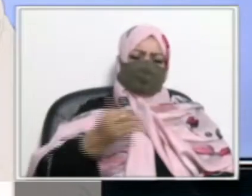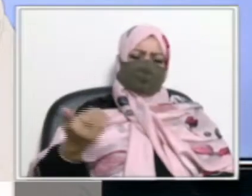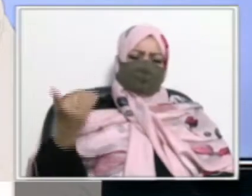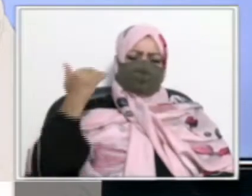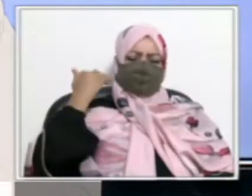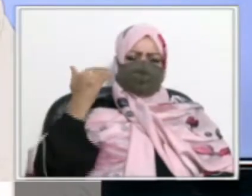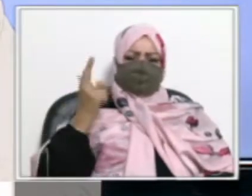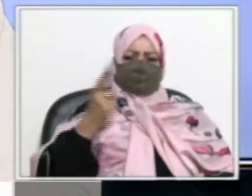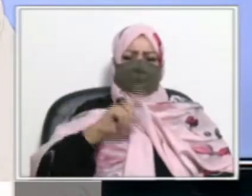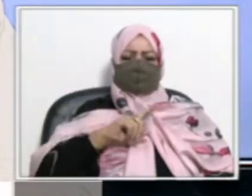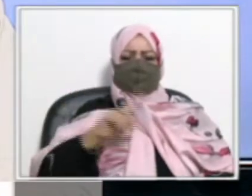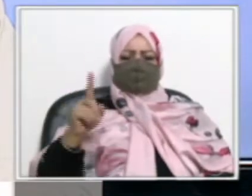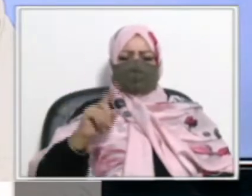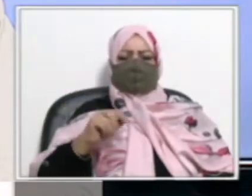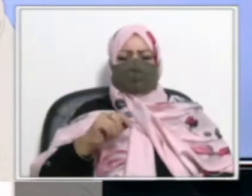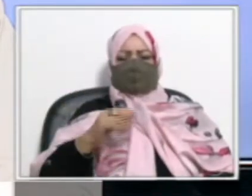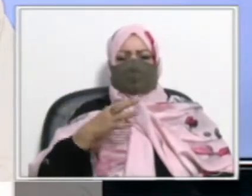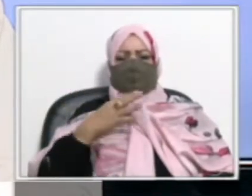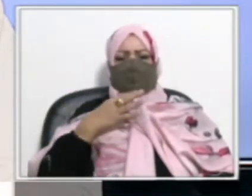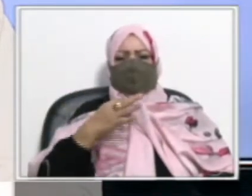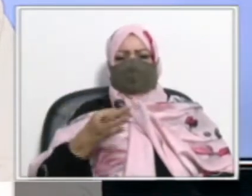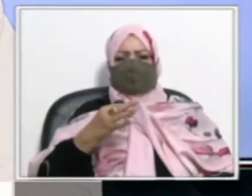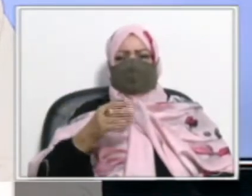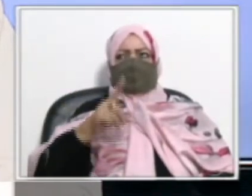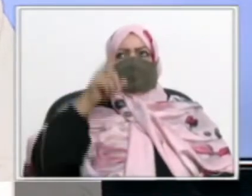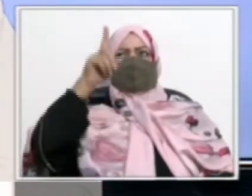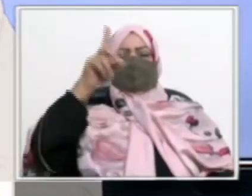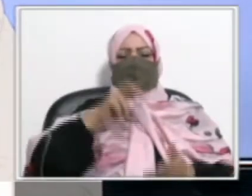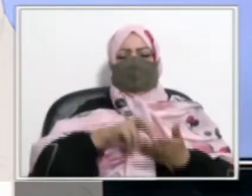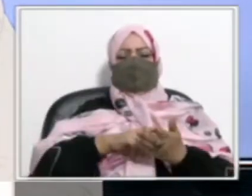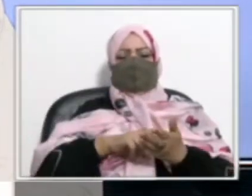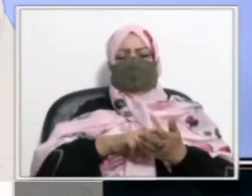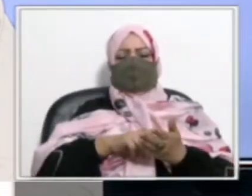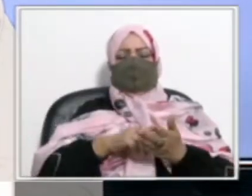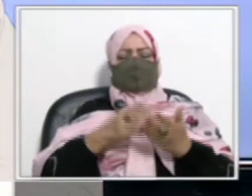ترجون لله وقارا. أين المخافة من الله عز وجل؟